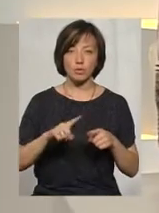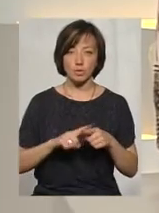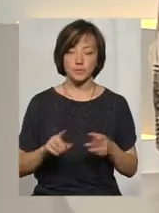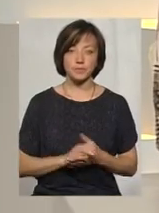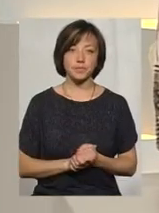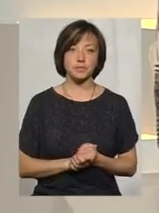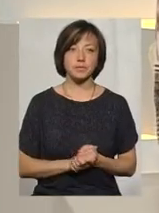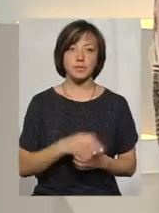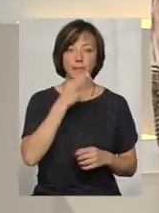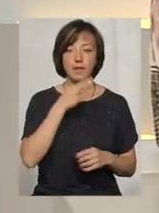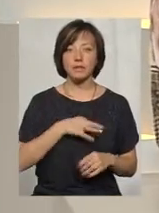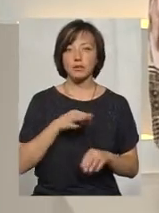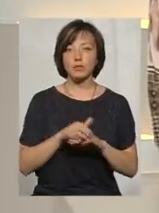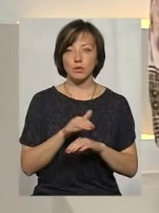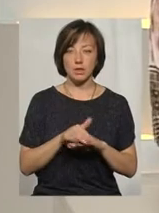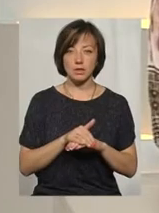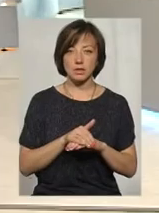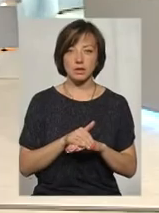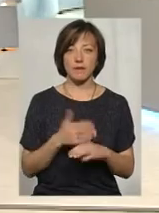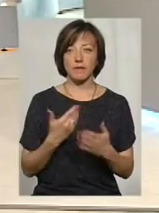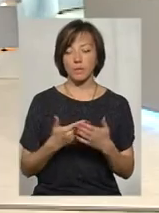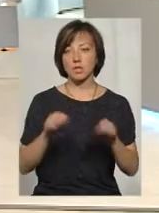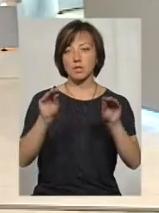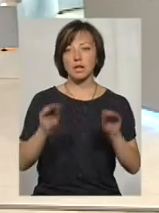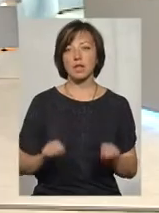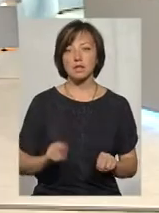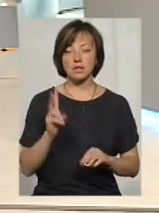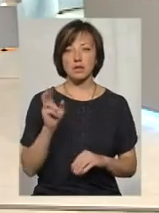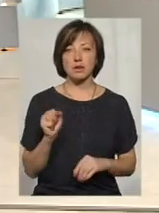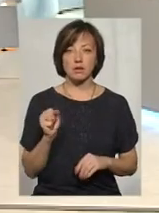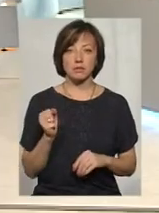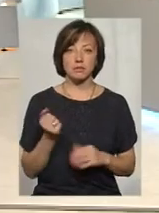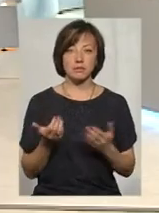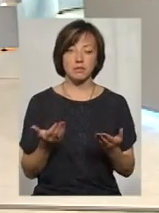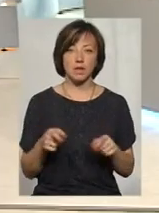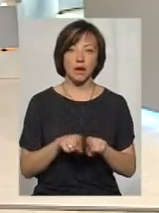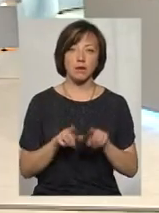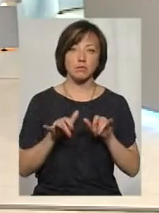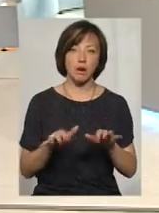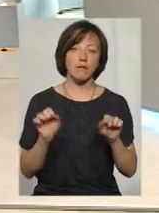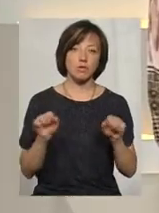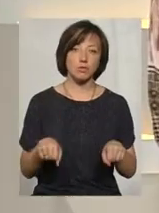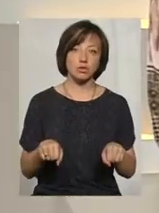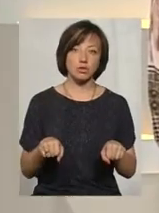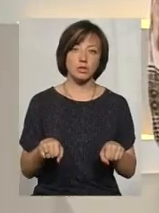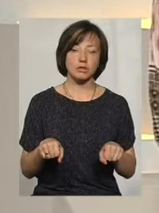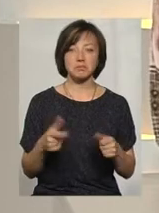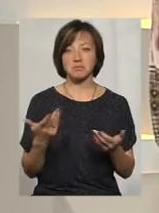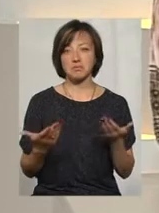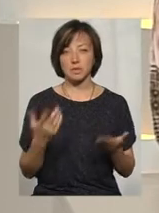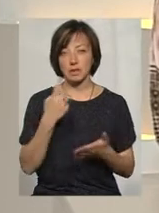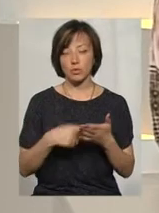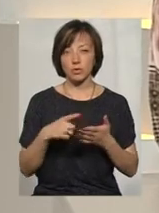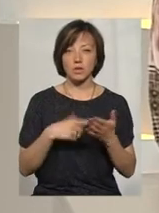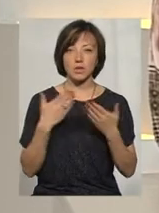Олексію, скажіть, будь ласка, от статистика, ну, тут така справа, можна скептично ставитися,